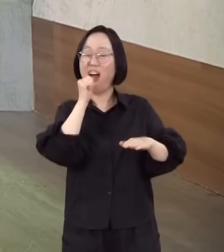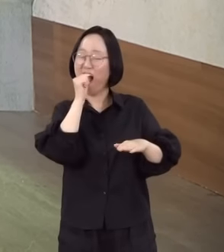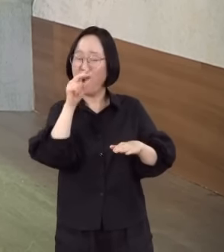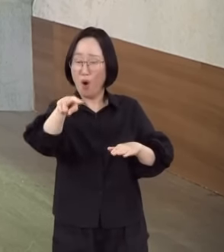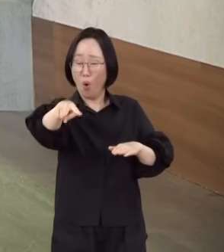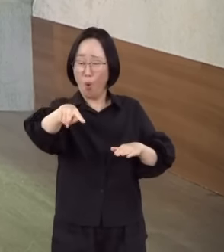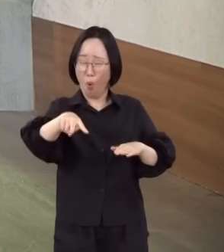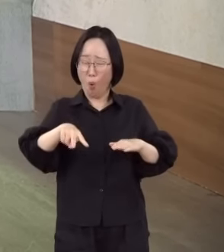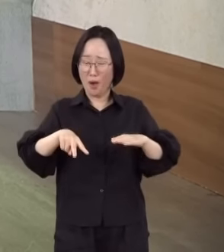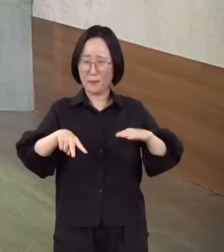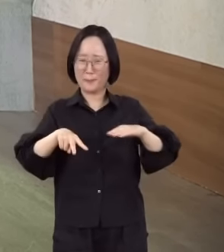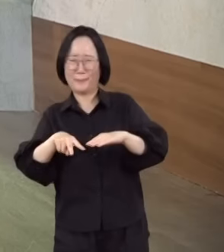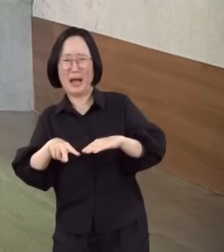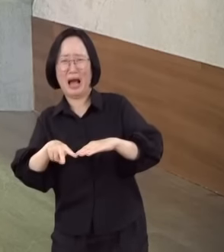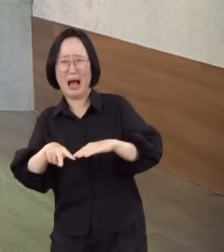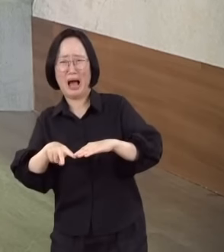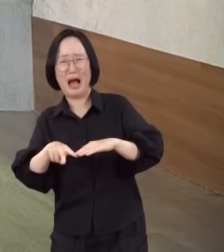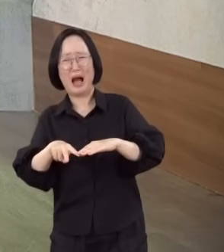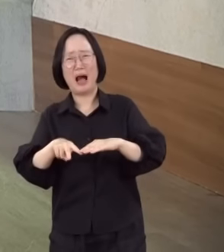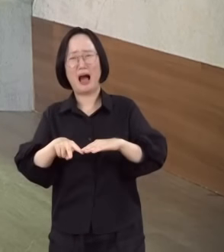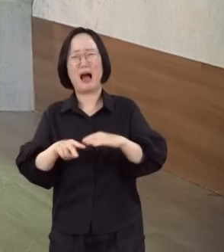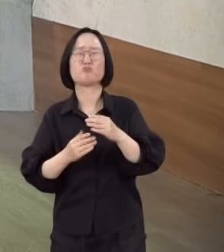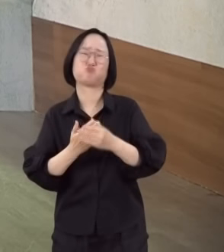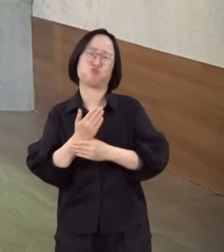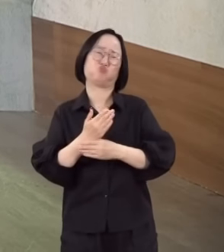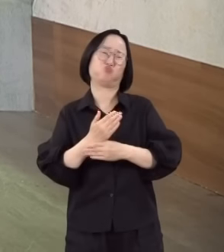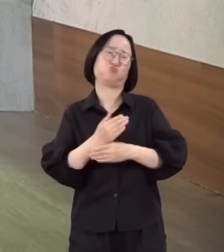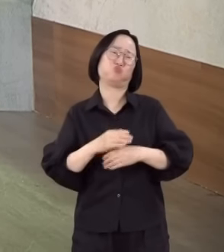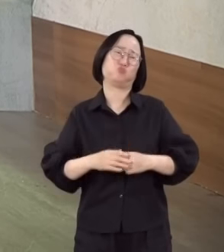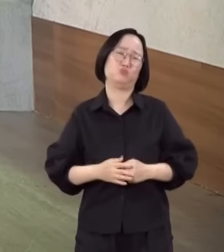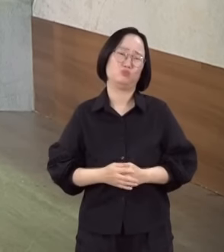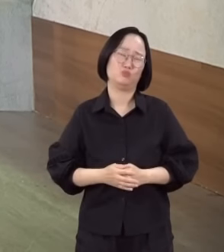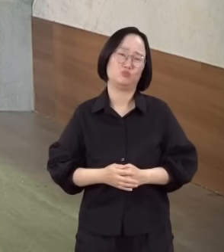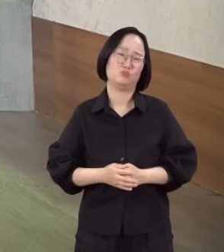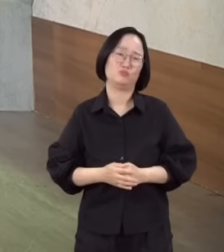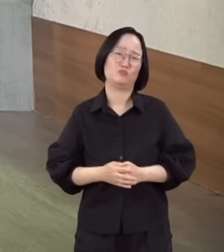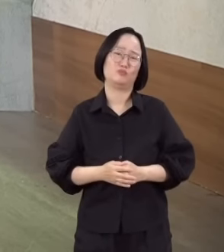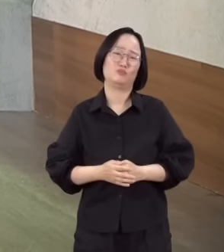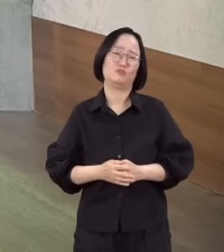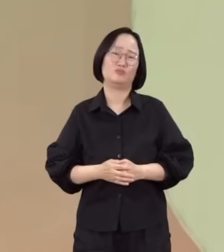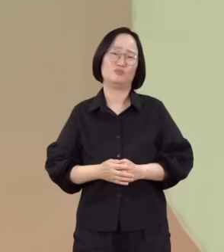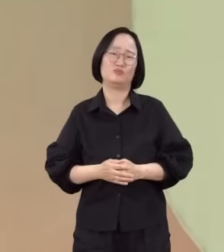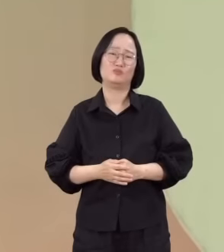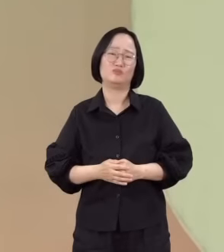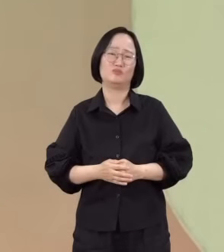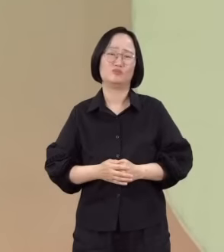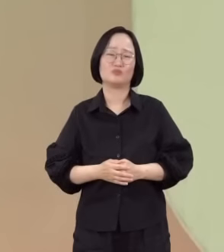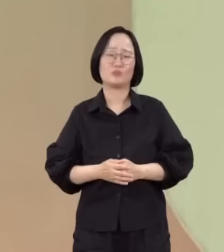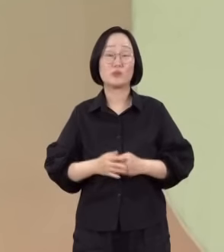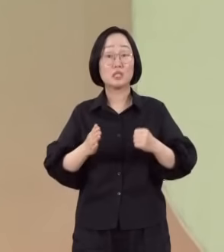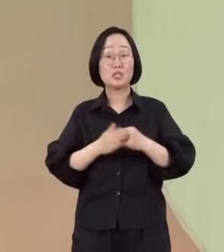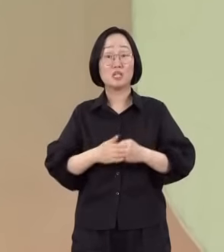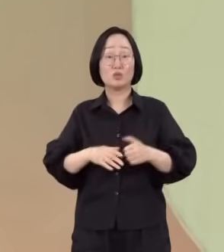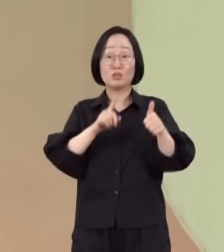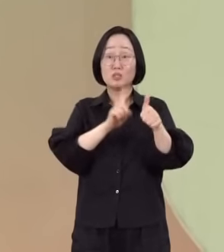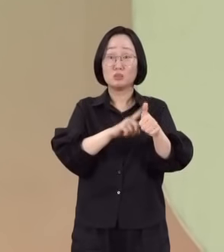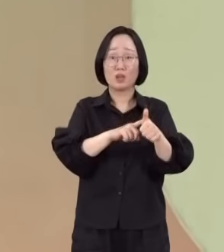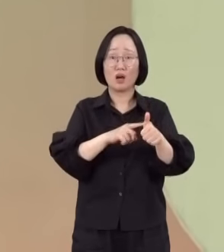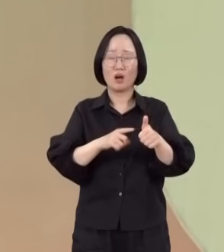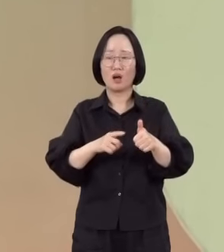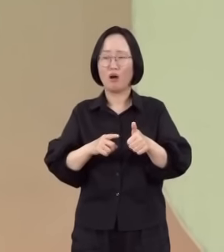그 어떡해 그 뭐가 안 되려면 희한하게 뭐가 그렇게 사고가 나더라고요 그까 어떻게 길을